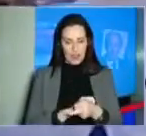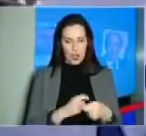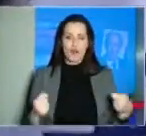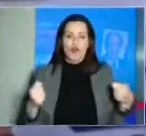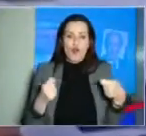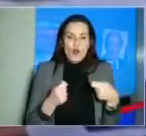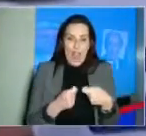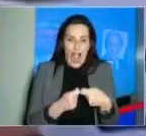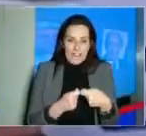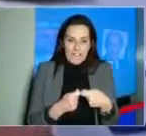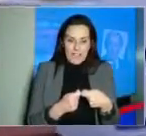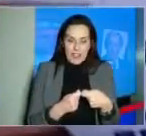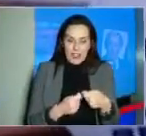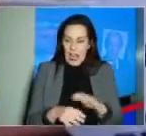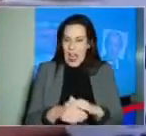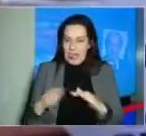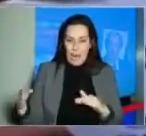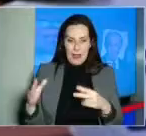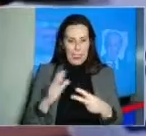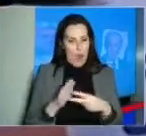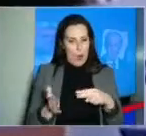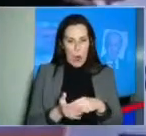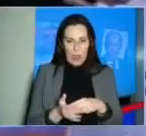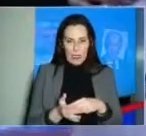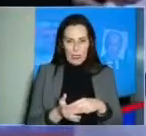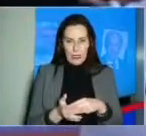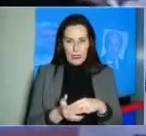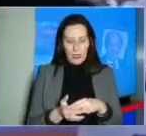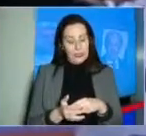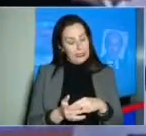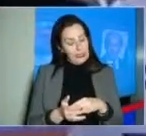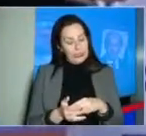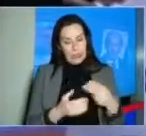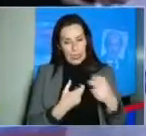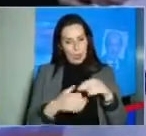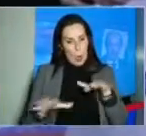לשותף לגיטימי של הימין הפוליטי לקואליציה,